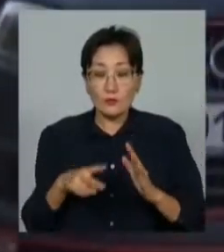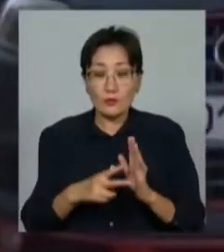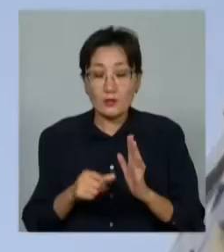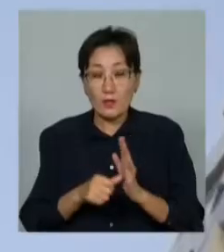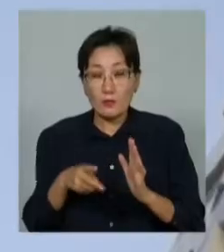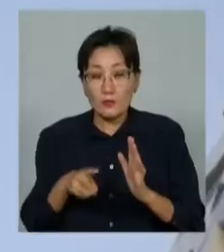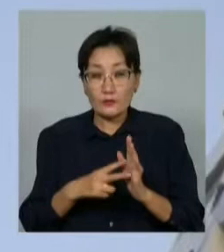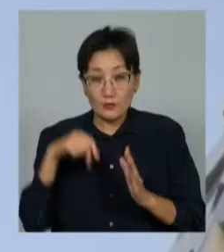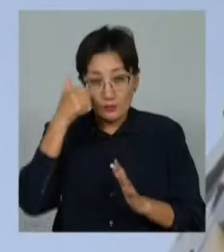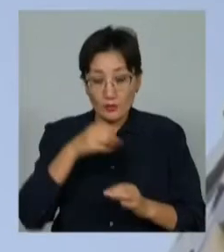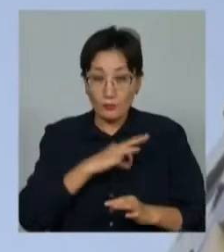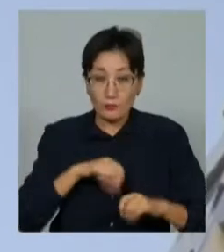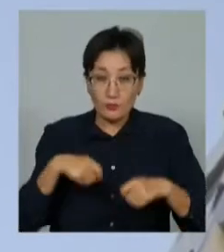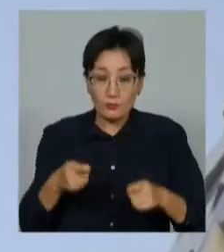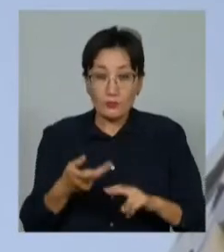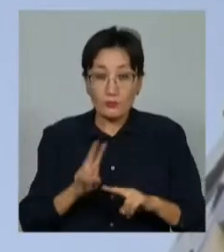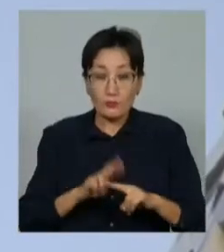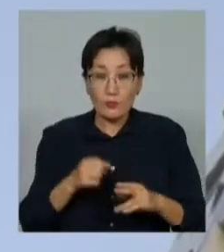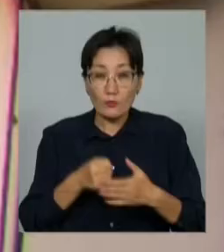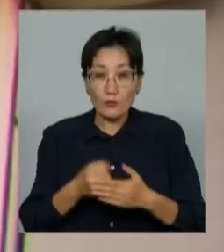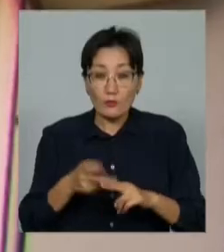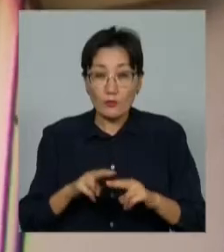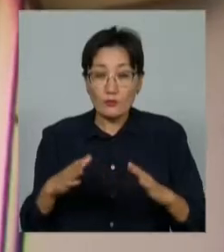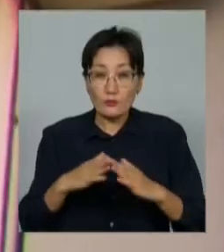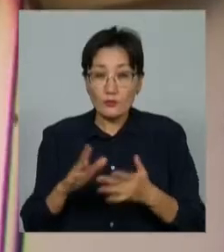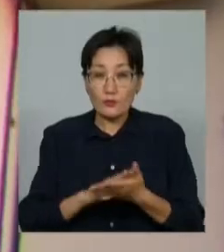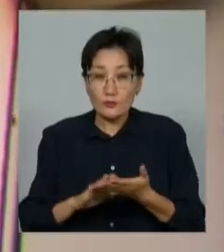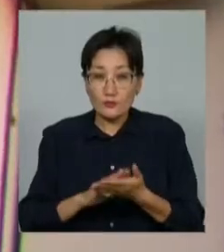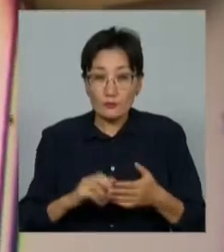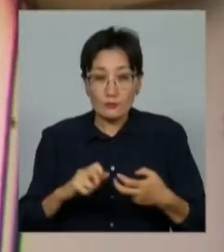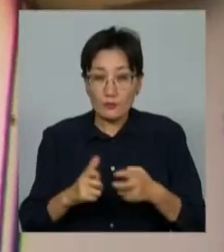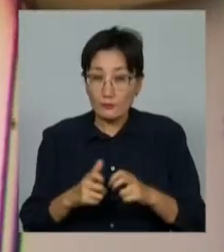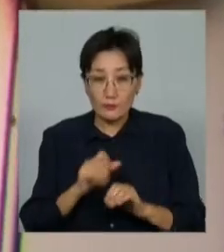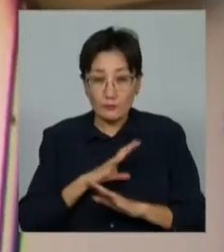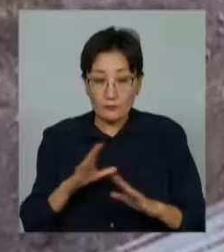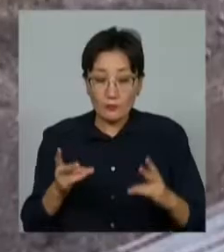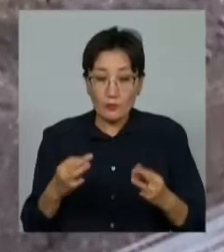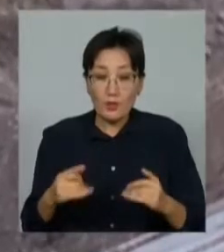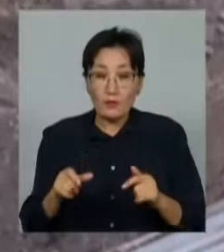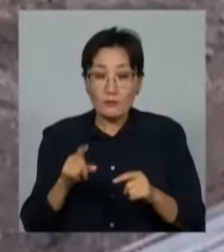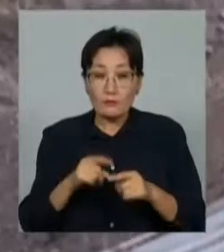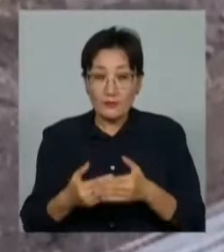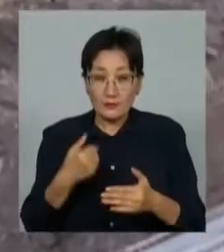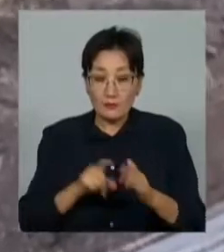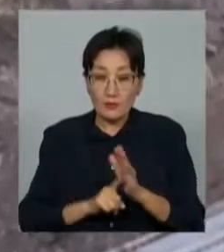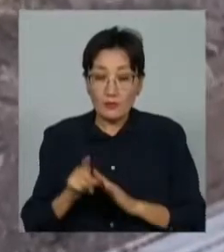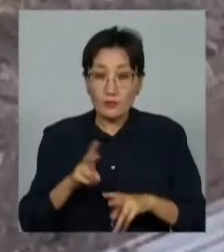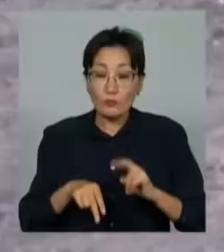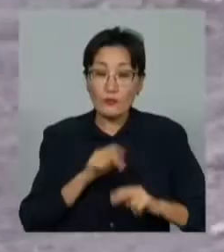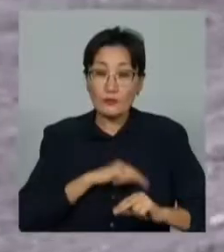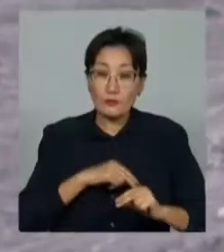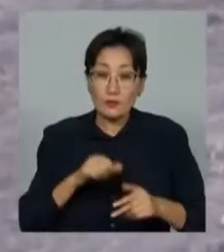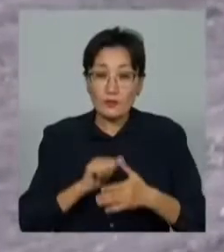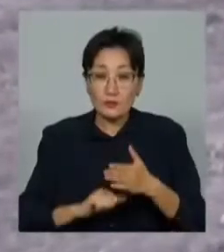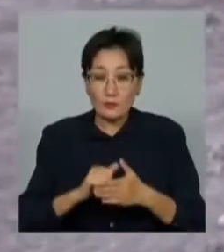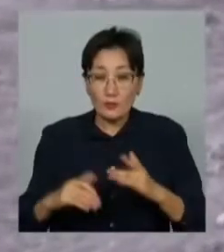2006-2007 жылдары қолданысқа берілген. Бұған дейін тұрғындар үйдің ешқандай кемге тұстарын көрмепті. Тек жақында ғана басталған құрылыс жұмыстарының